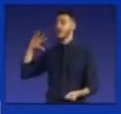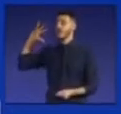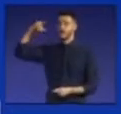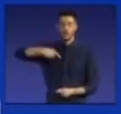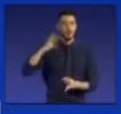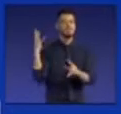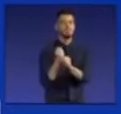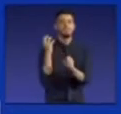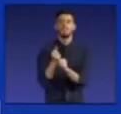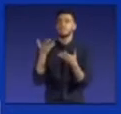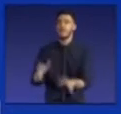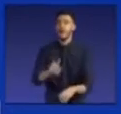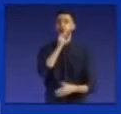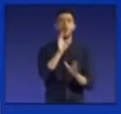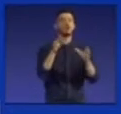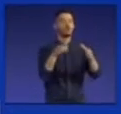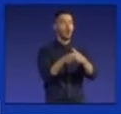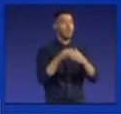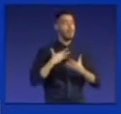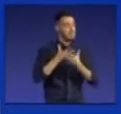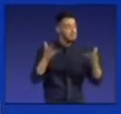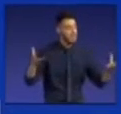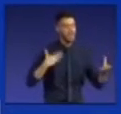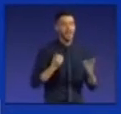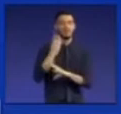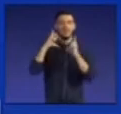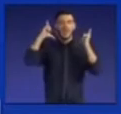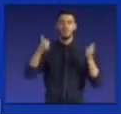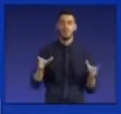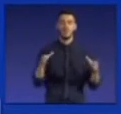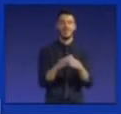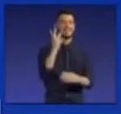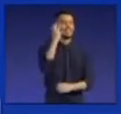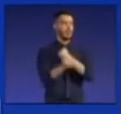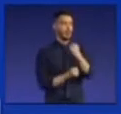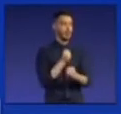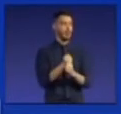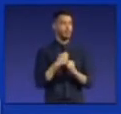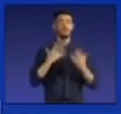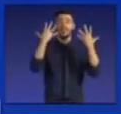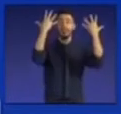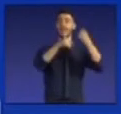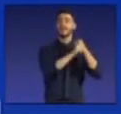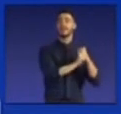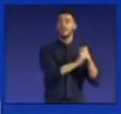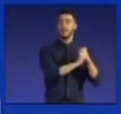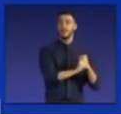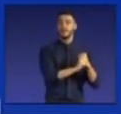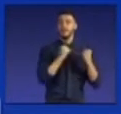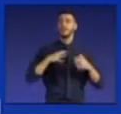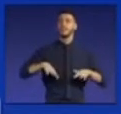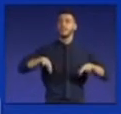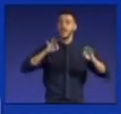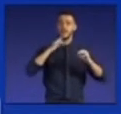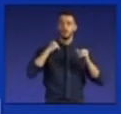να πάνε προς αυτή την κατεύθυνση. Αλλά αυτό δεν είναι το τέλος του κόσμου, δηλαδή δεν είναι η πρώτη φορά. Και ο Καραμαλής είχε ανάλογες